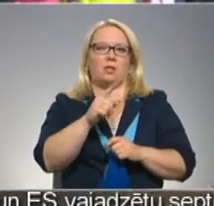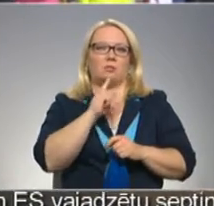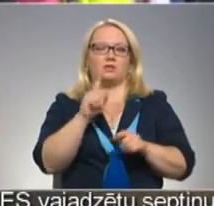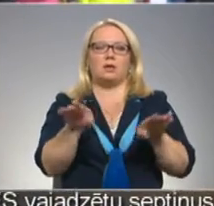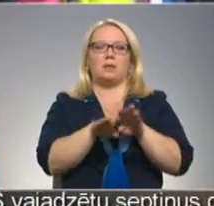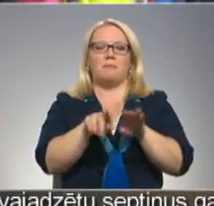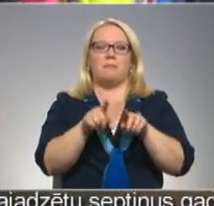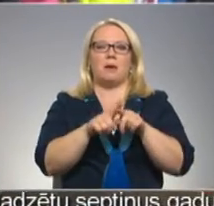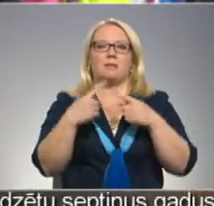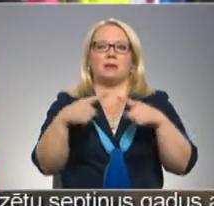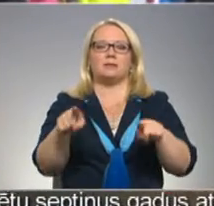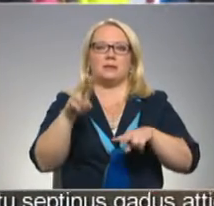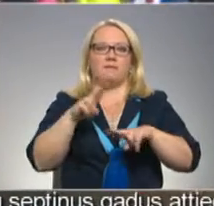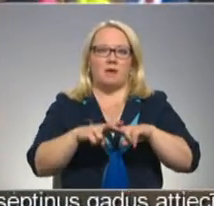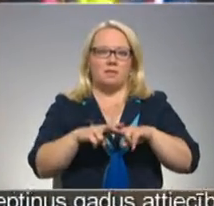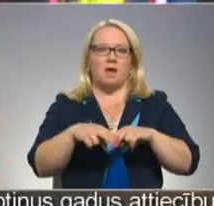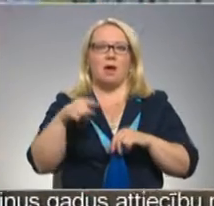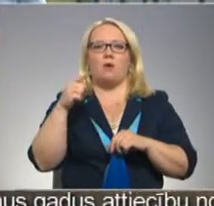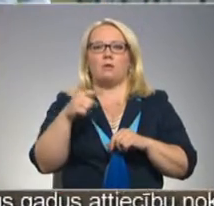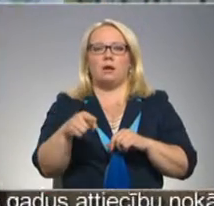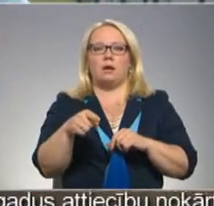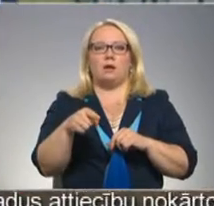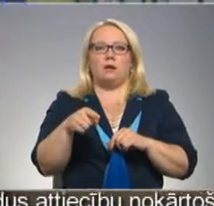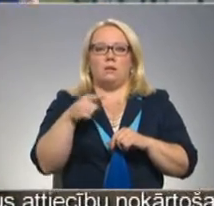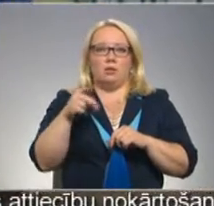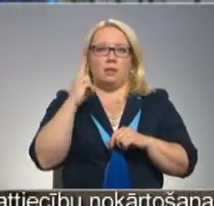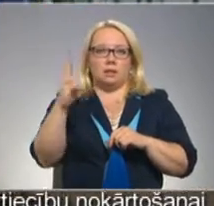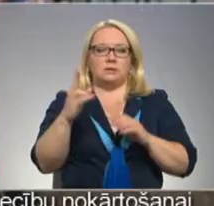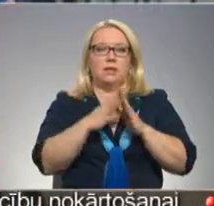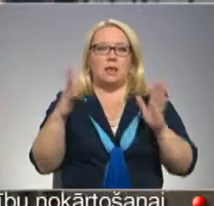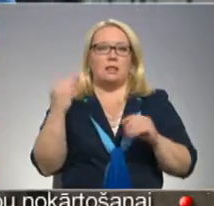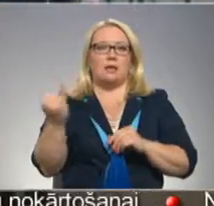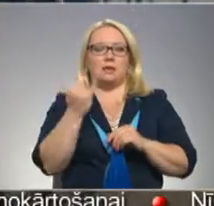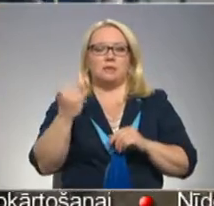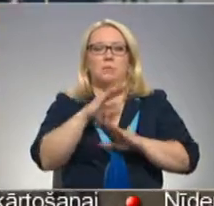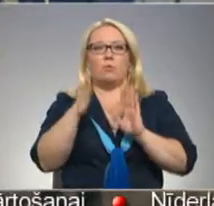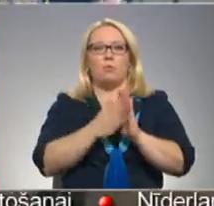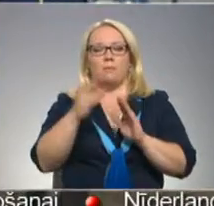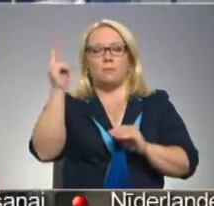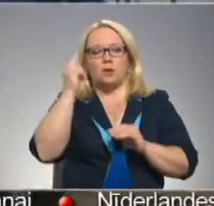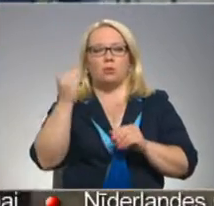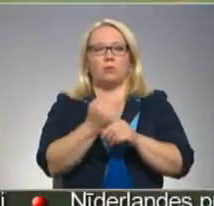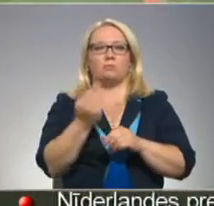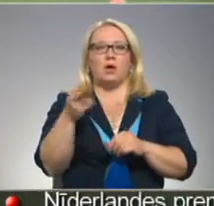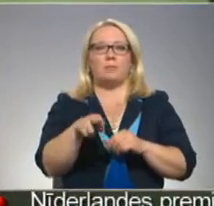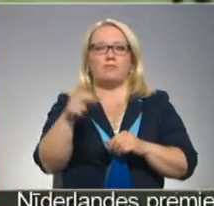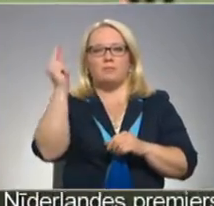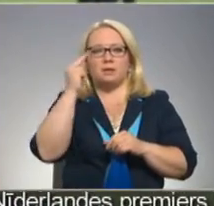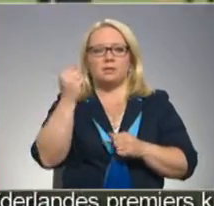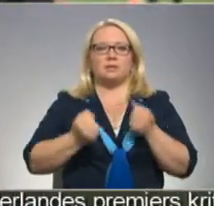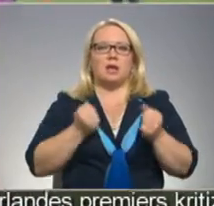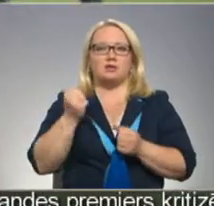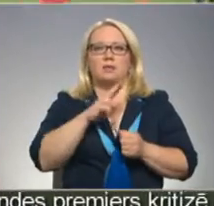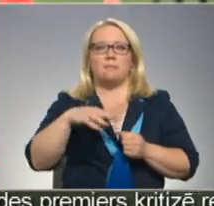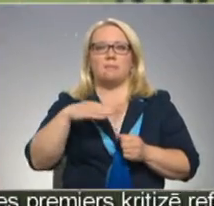citviet Latvijā, arī Ventspilī skrējēju kopiena kļūst arvien plašāk. Par to liecina lielā interese par koptreniņiem, kuros kopš aprīļa var apgūt skriešanai